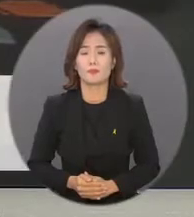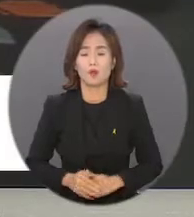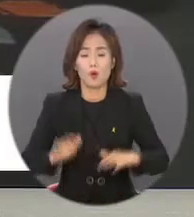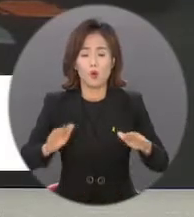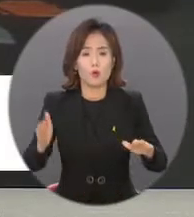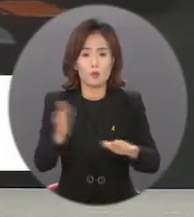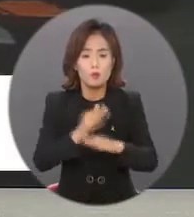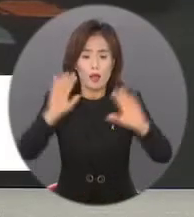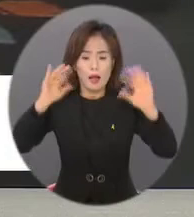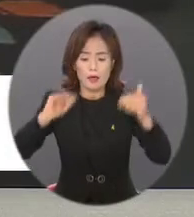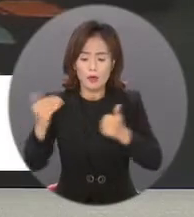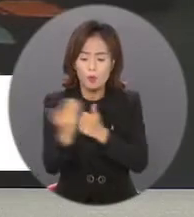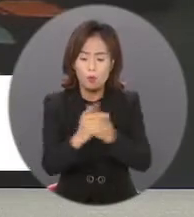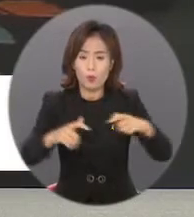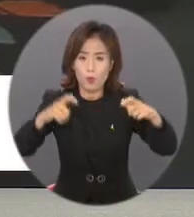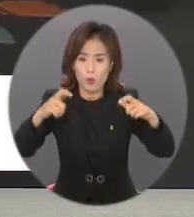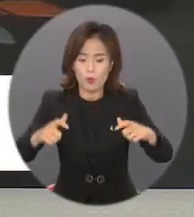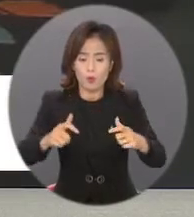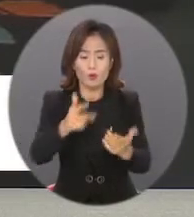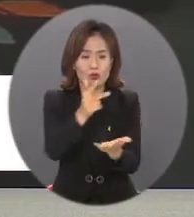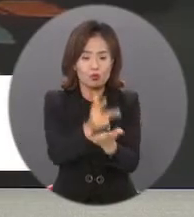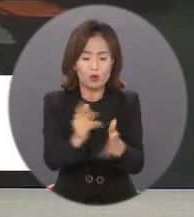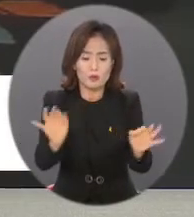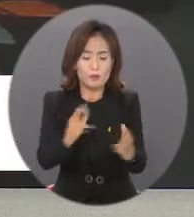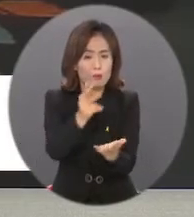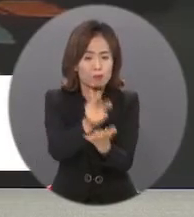오늘부터 어린이 보호구역 내에 주 정차가 전면 금지될 수